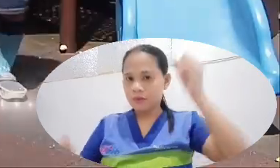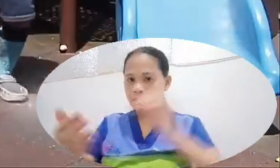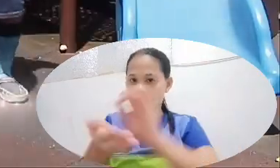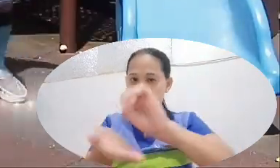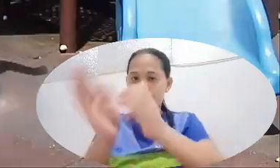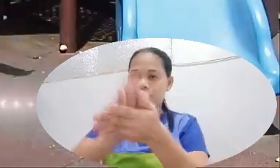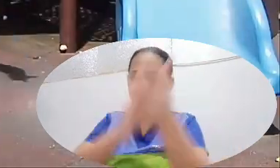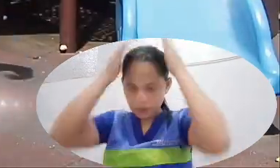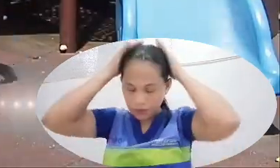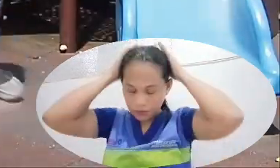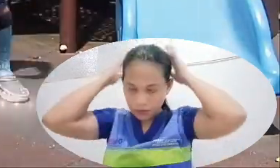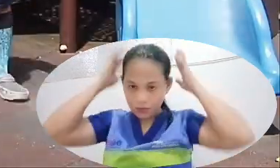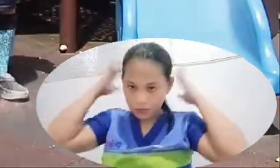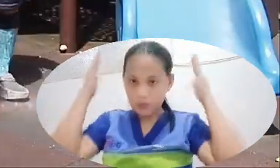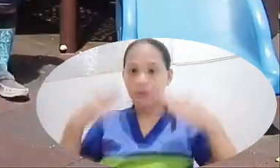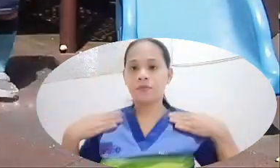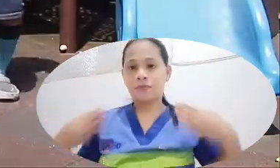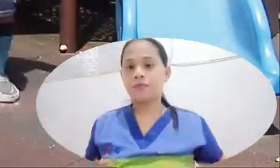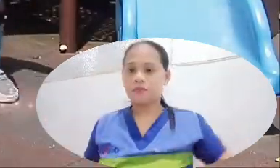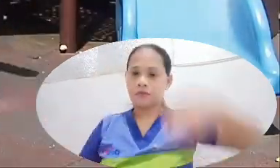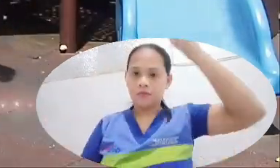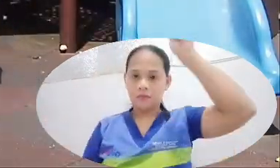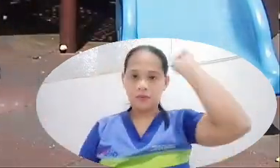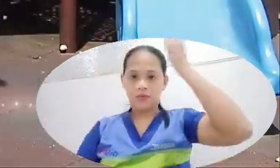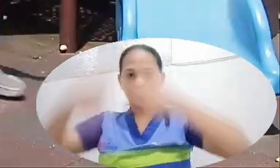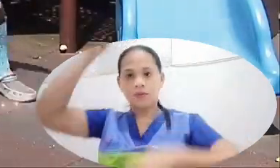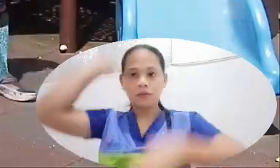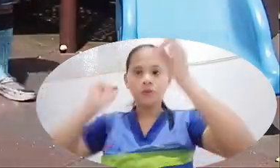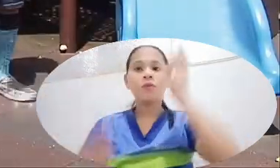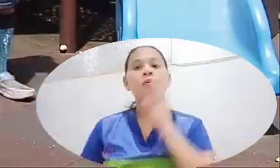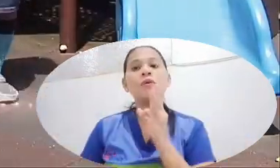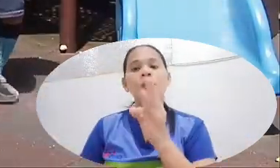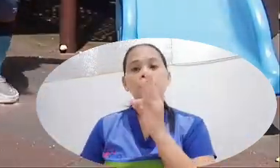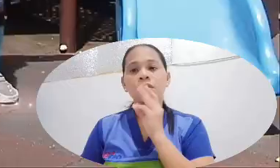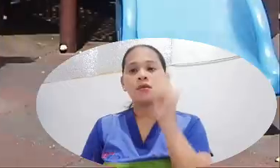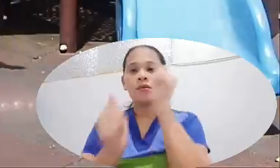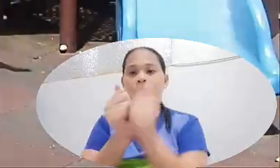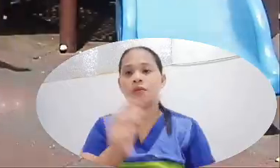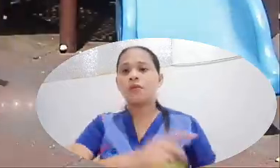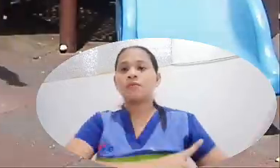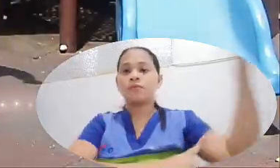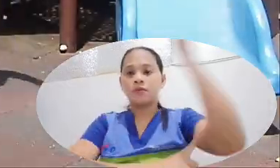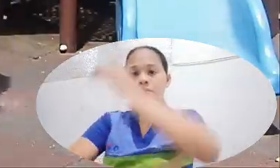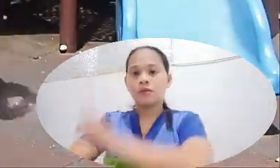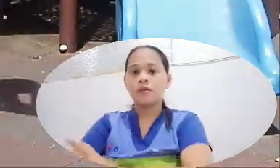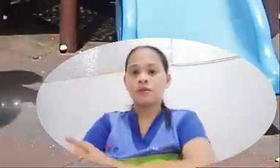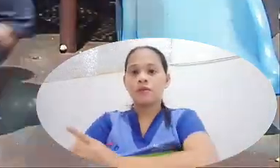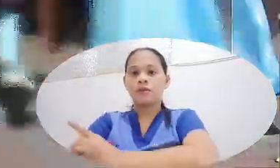Tatawa na'y manawag, dito rin ay punasan. Kumuha ng asawa.